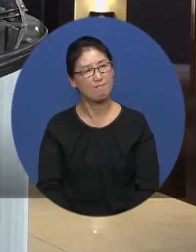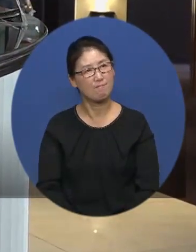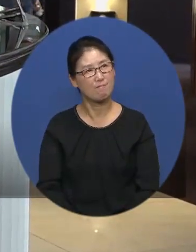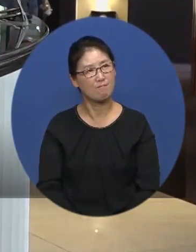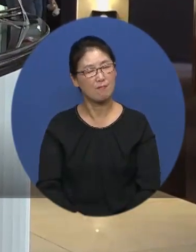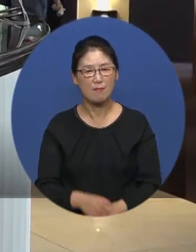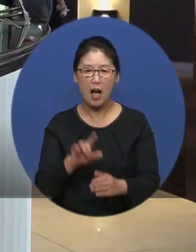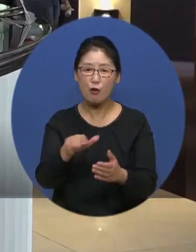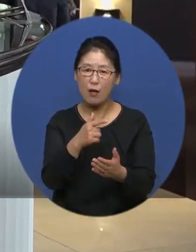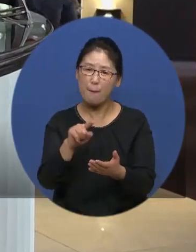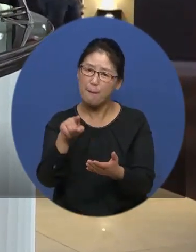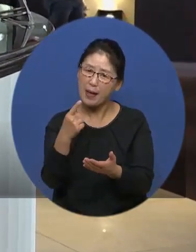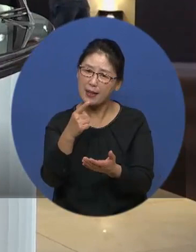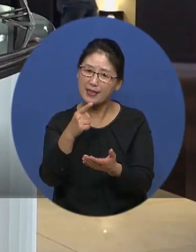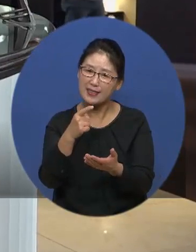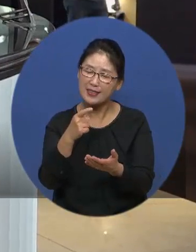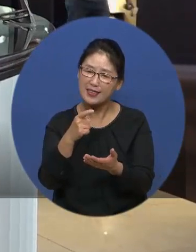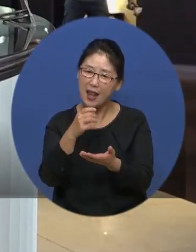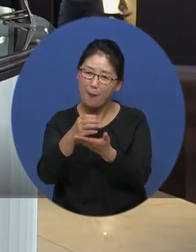100잔 정도.